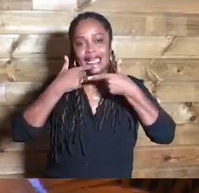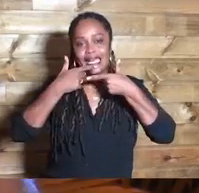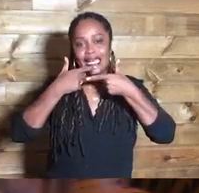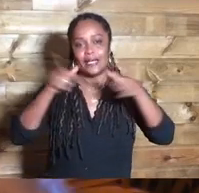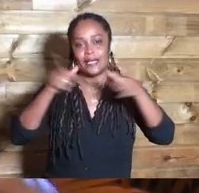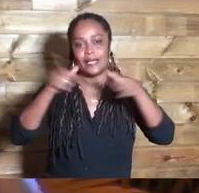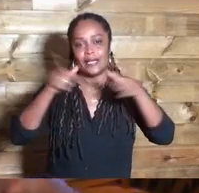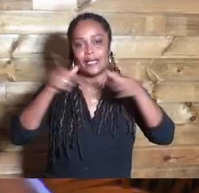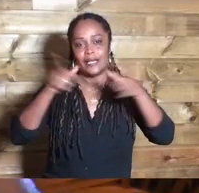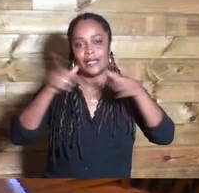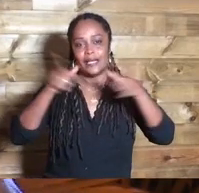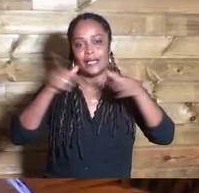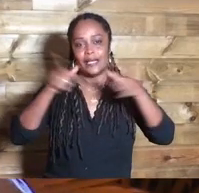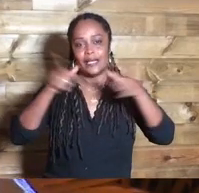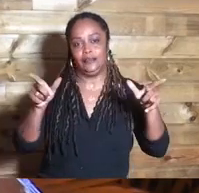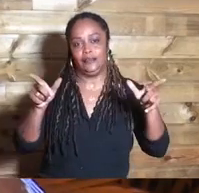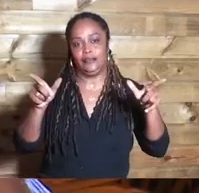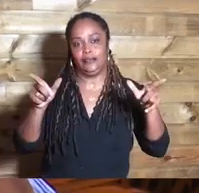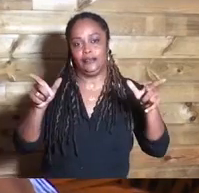Jodla là, c'est une création à Guadeloupéen.